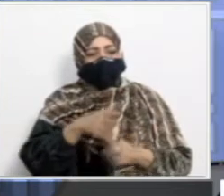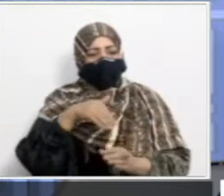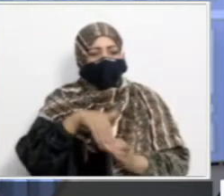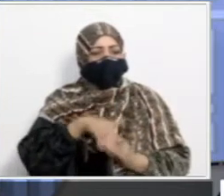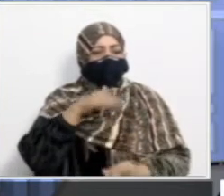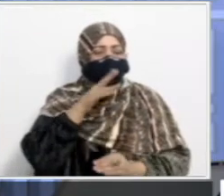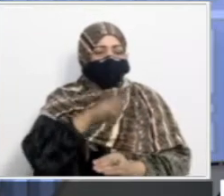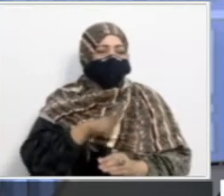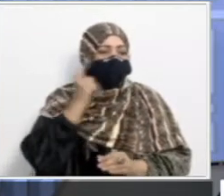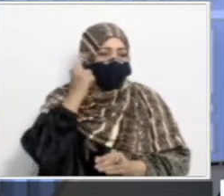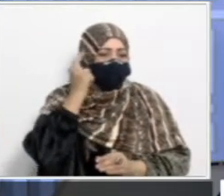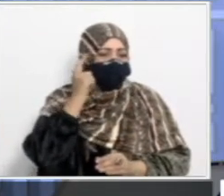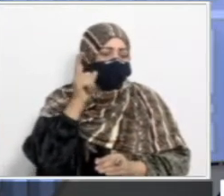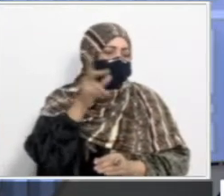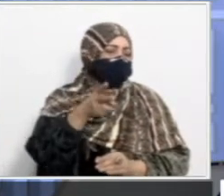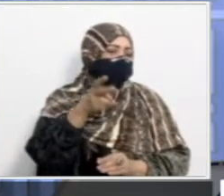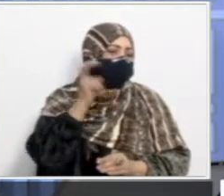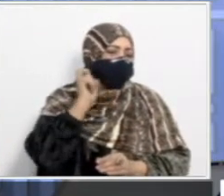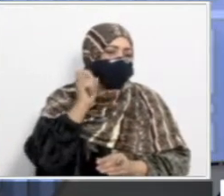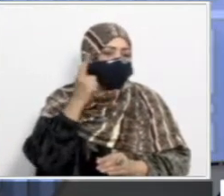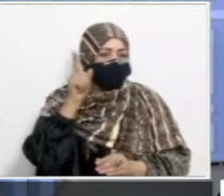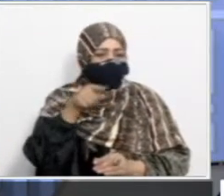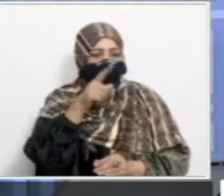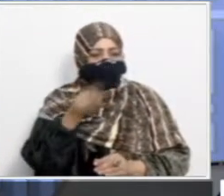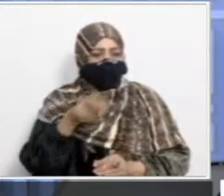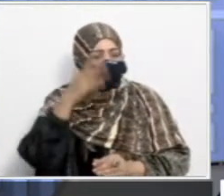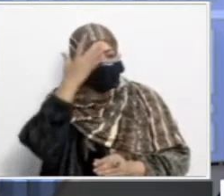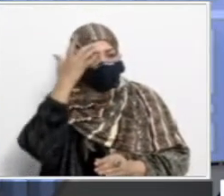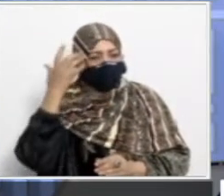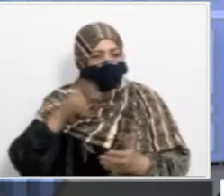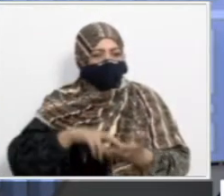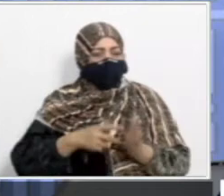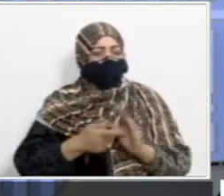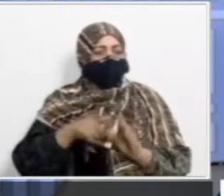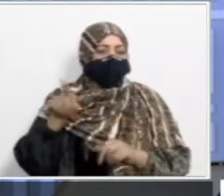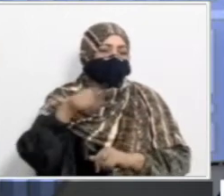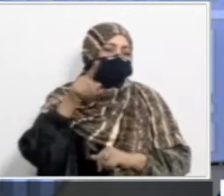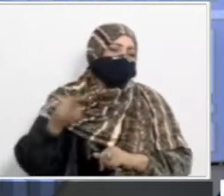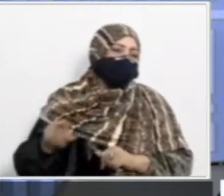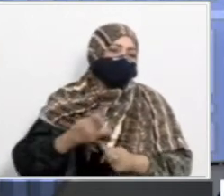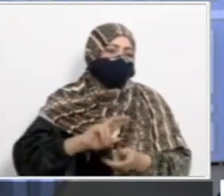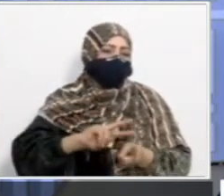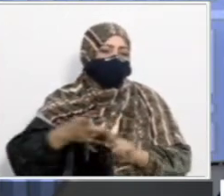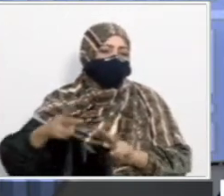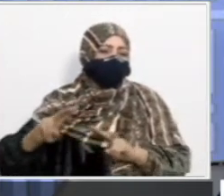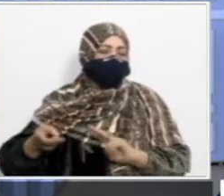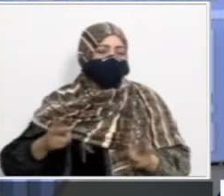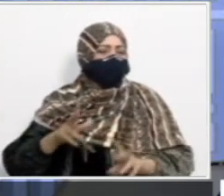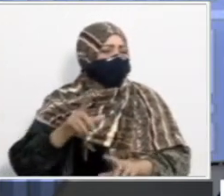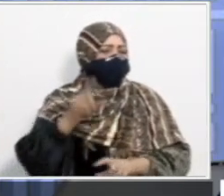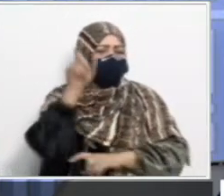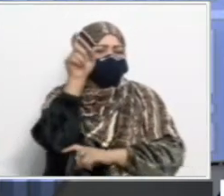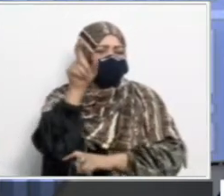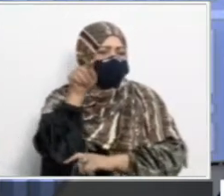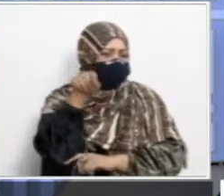الفقه وخاصة مسائل الخلاف يعني ليس محلها المنابر، المنابر مش يعني مخصصة لهذا،